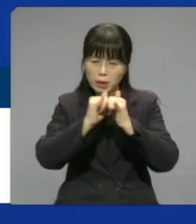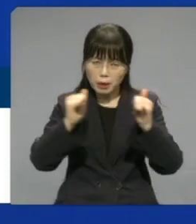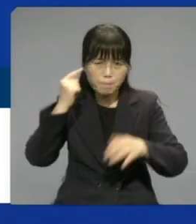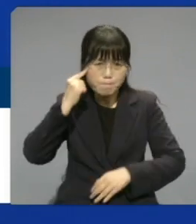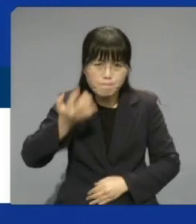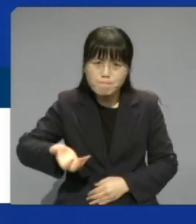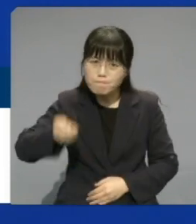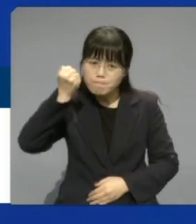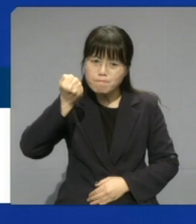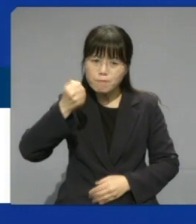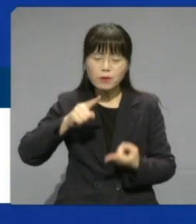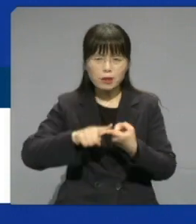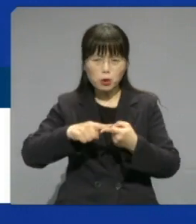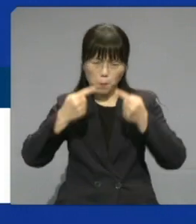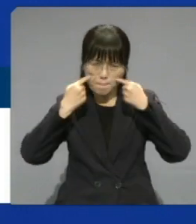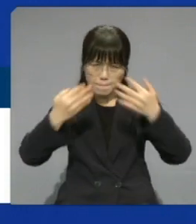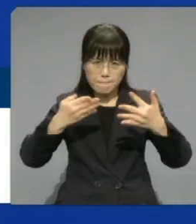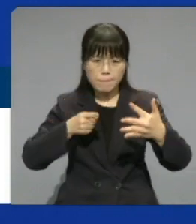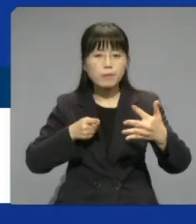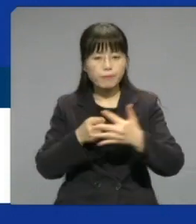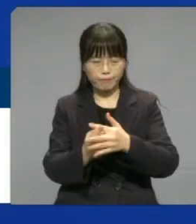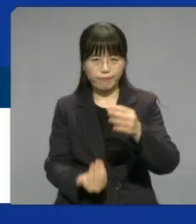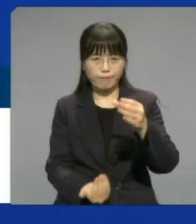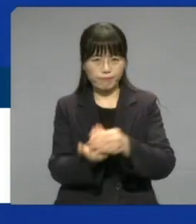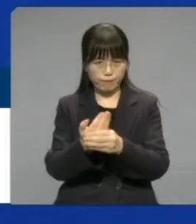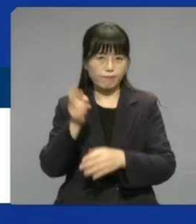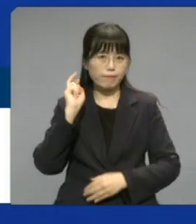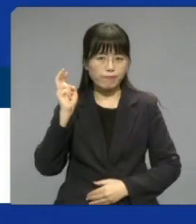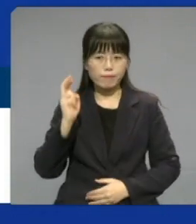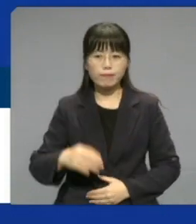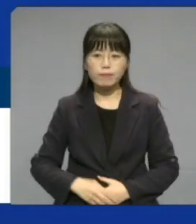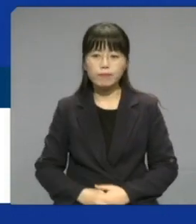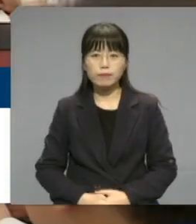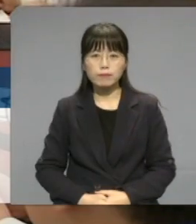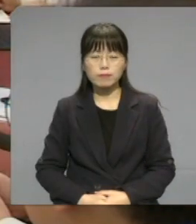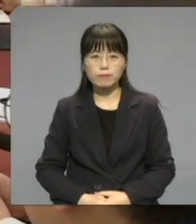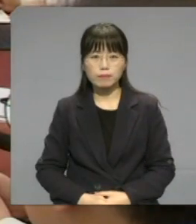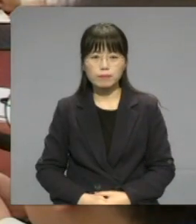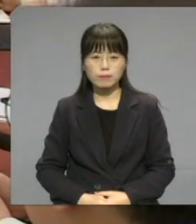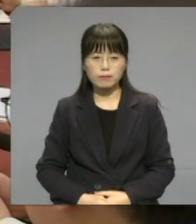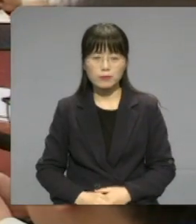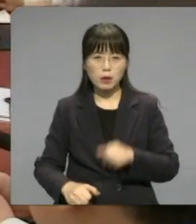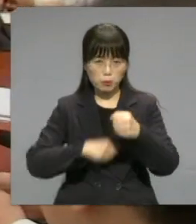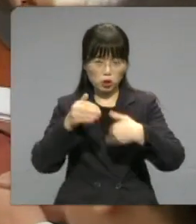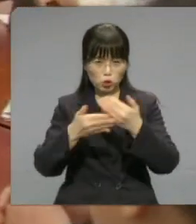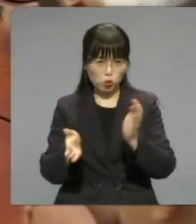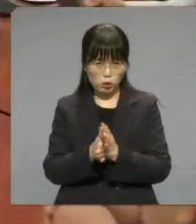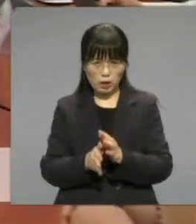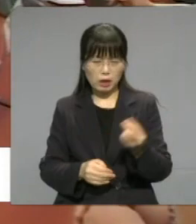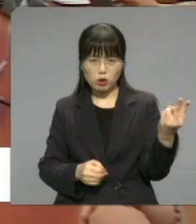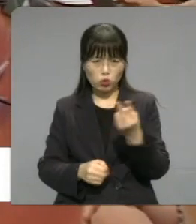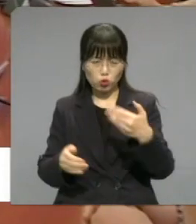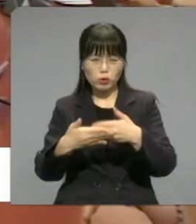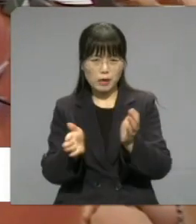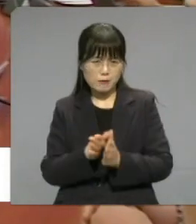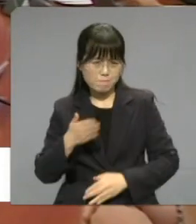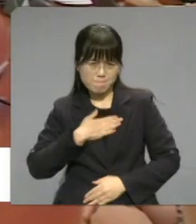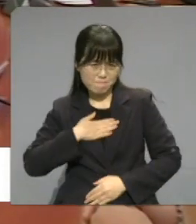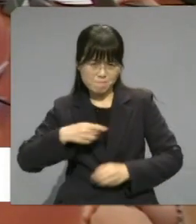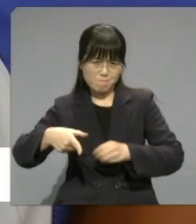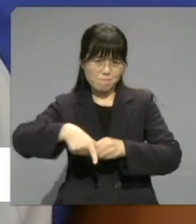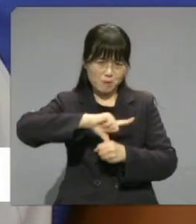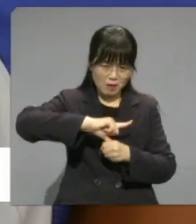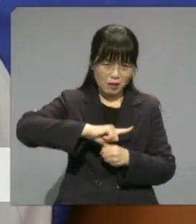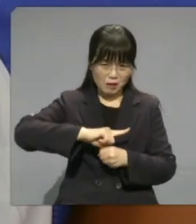지배자로 생각하는 것인지가 명확하게 드러난 사건으로 보여집니다. 민주당은 양측이 심리적